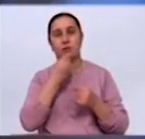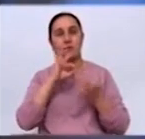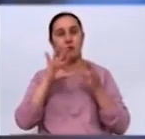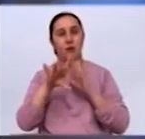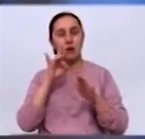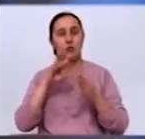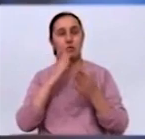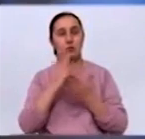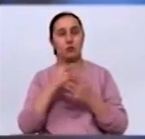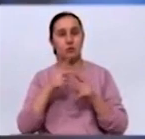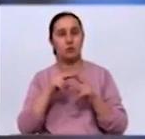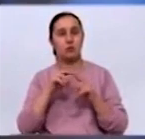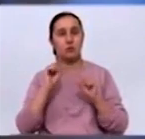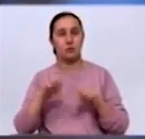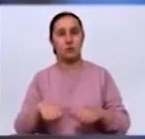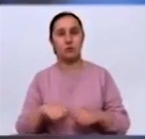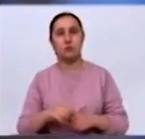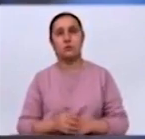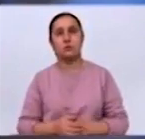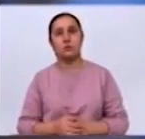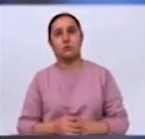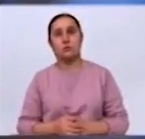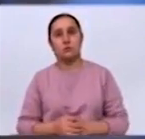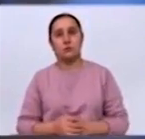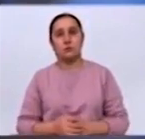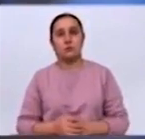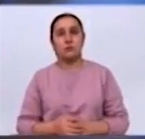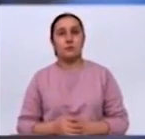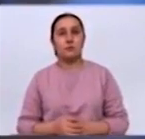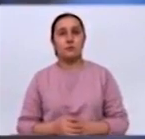tanlash xususiyatlariga ega bo'lishlari lozim.